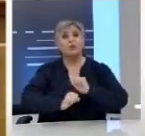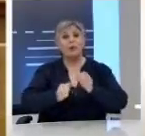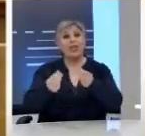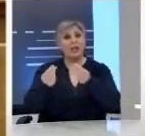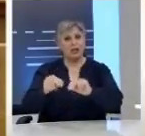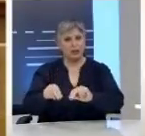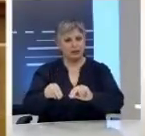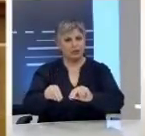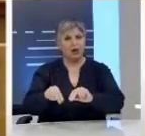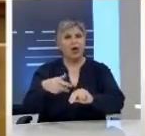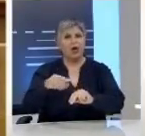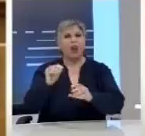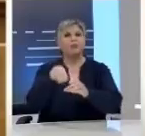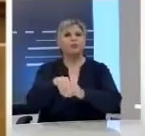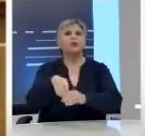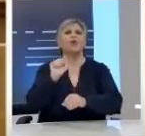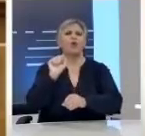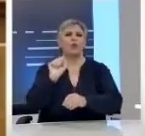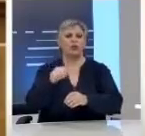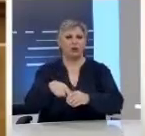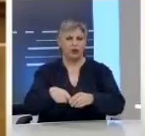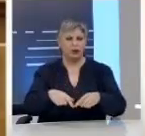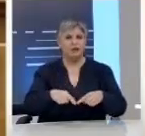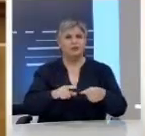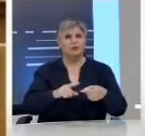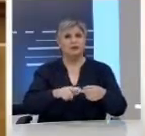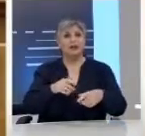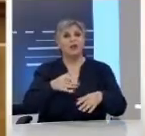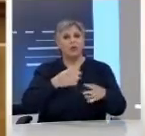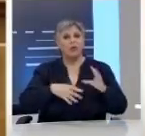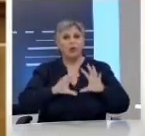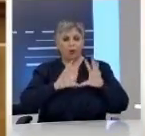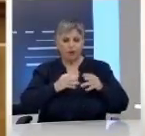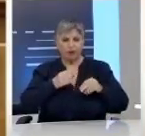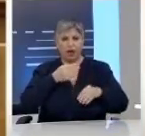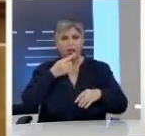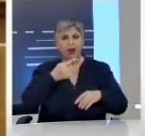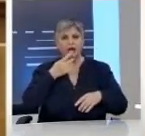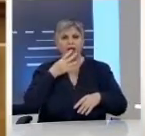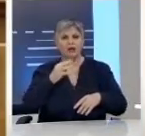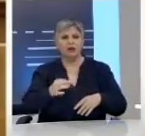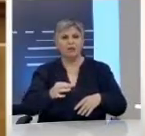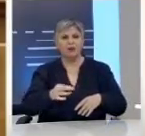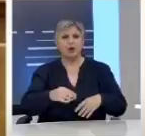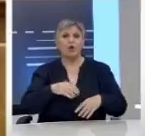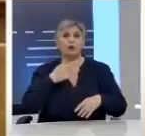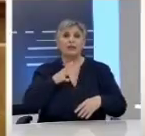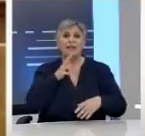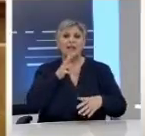δεν το ψηφίζει, και η αιτιολογία σε όλα αυτά ήταν ότι ήταν μία